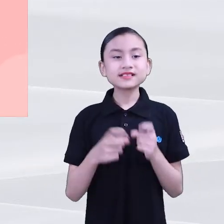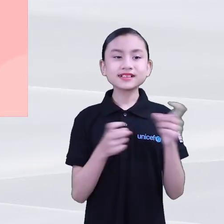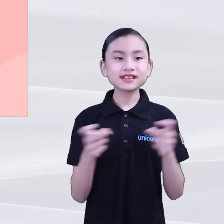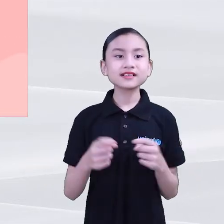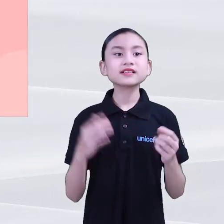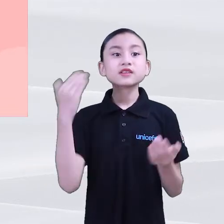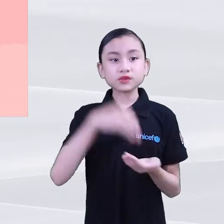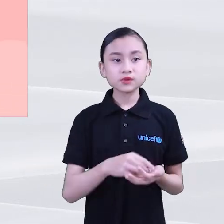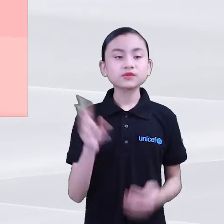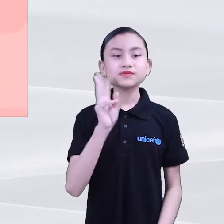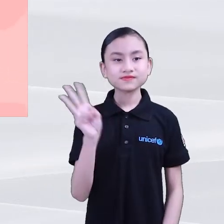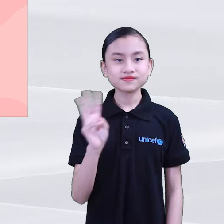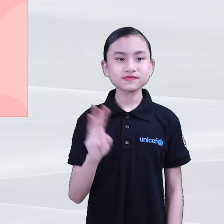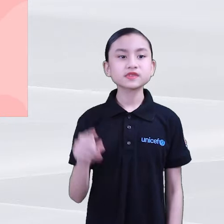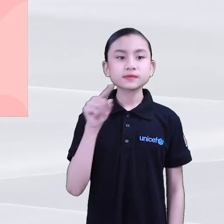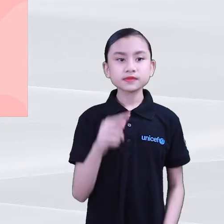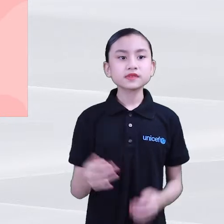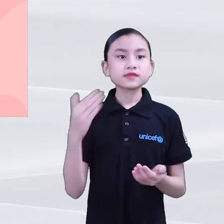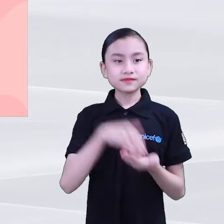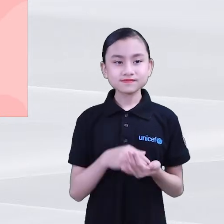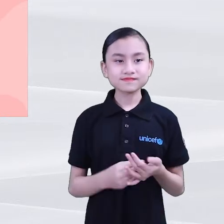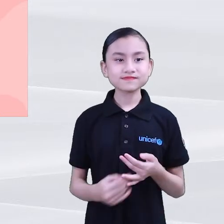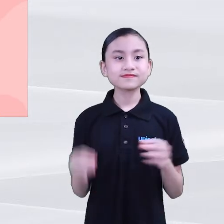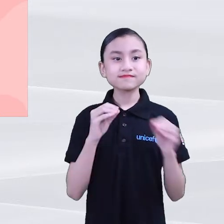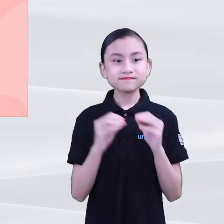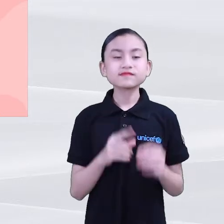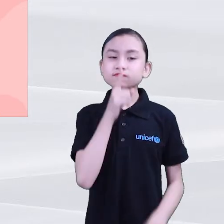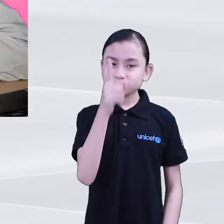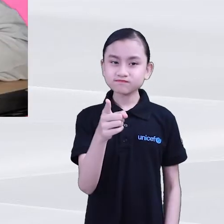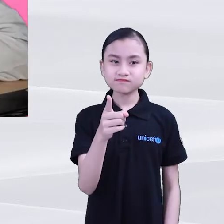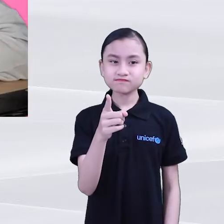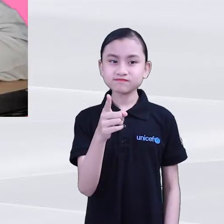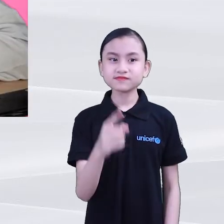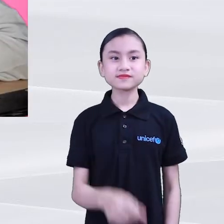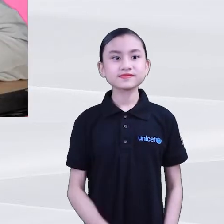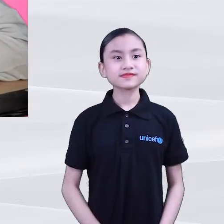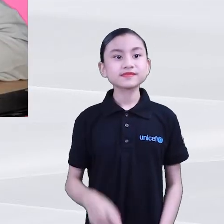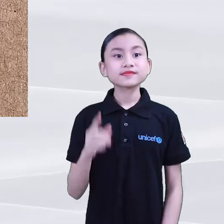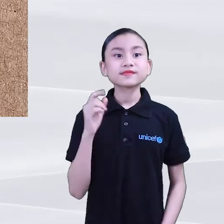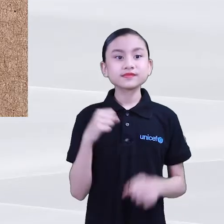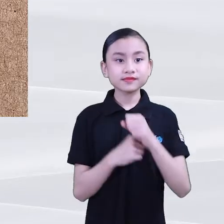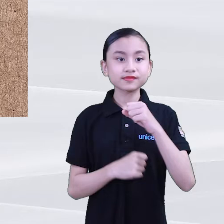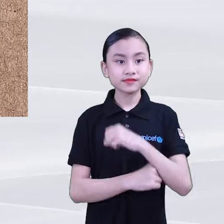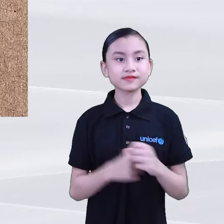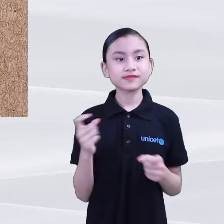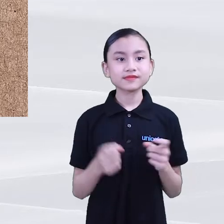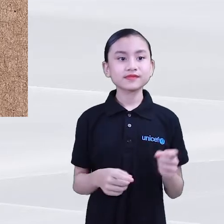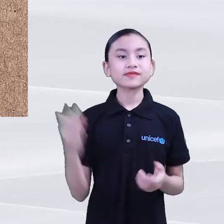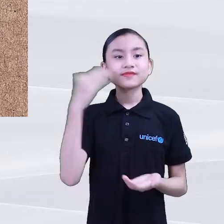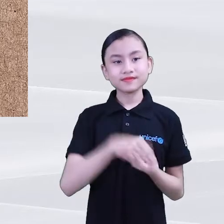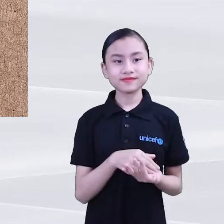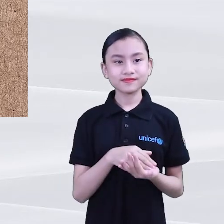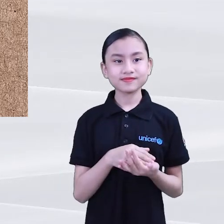jenis while akan mengulangi sesuatu tindakan selagi syarat adalah benar. Dalam gelung atau struktur kawalan ulangan, kita perlu